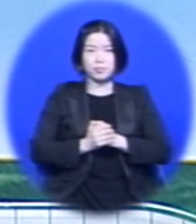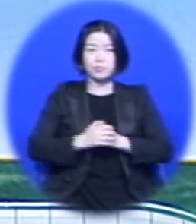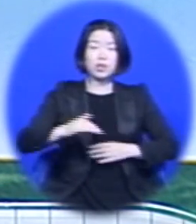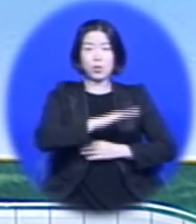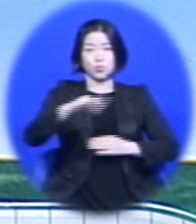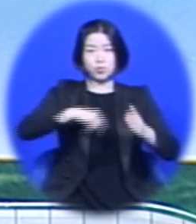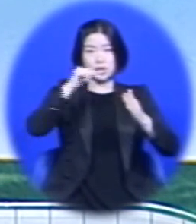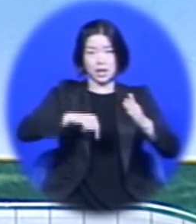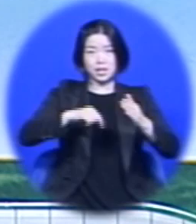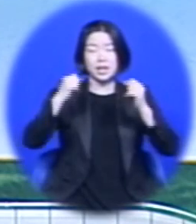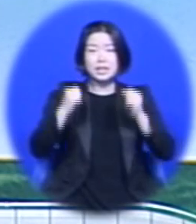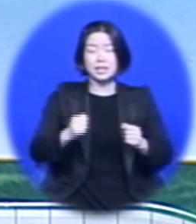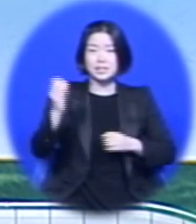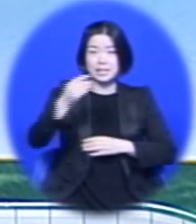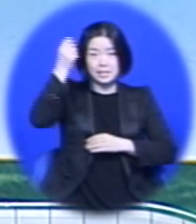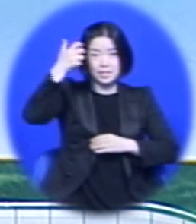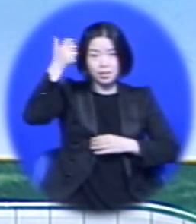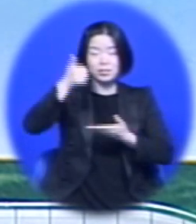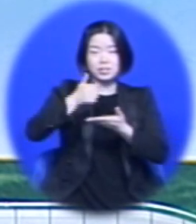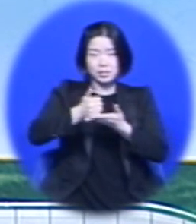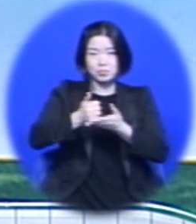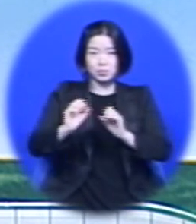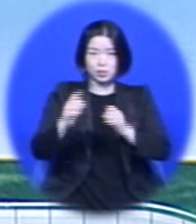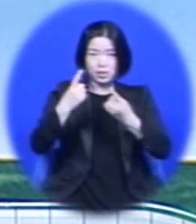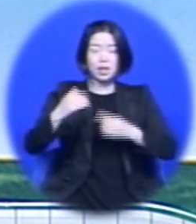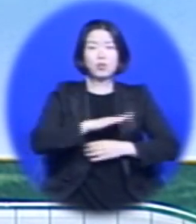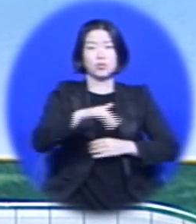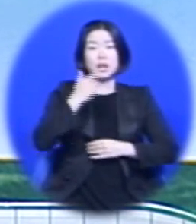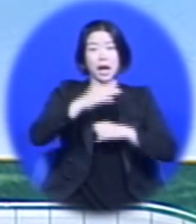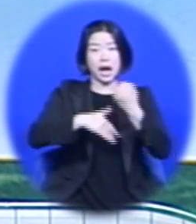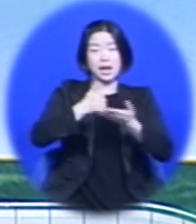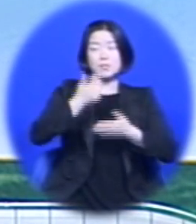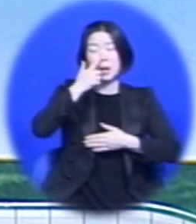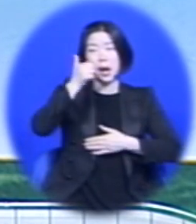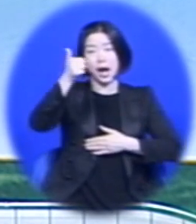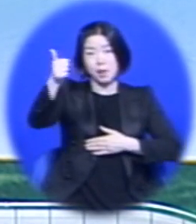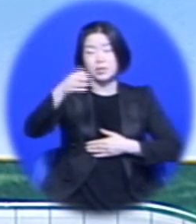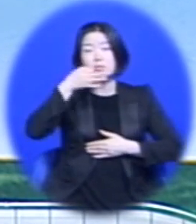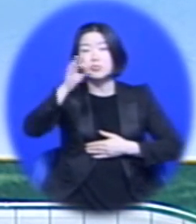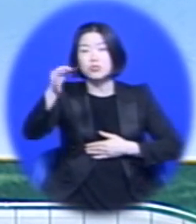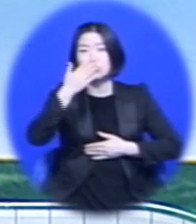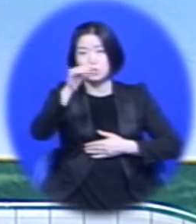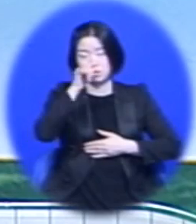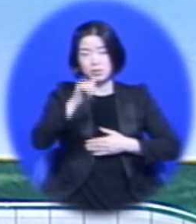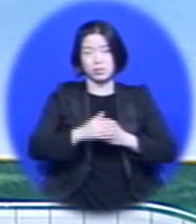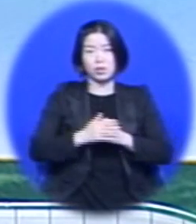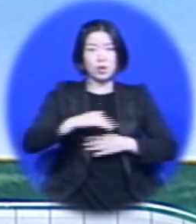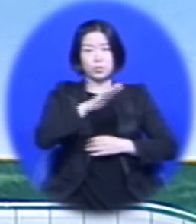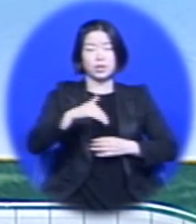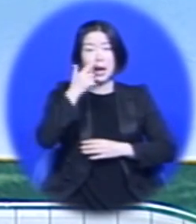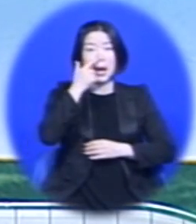우리 안에 계시는 성령에 의하여 우리가 하나님을 아버지라고 부르는 겁니다. 그래서 우리가